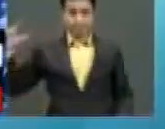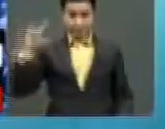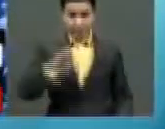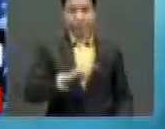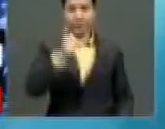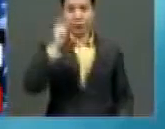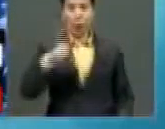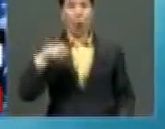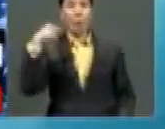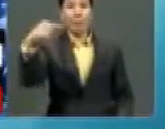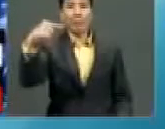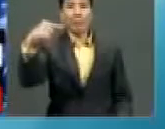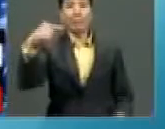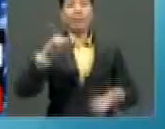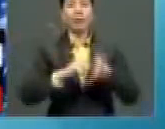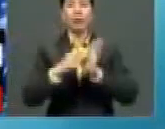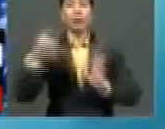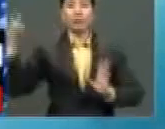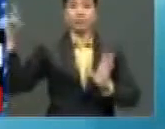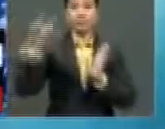วันไม่ใช่พวกกลุ่มที่เป็นโควิชผมเล่นยามดีๆนะครับไม่ได้ป่วยคอร์เวตเพราะว่าต้องโควิชฟรีถึงจะเข้ามาก็คือผลตรวจตั้งแต่ก่อนมาต้องเป็นNegativeนะครับแล้วเข้ามาอยู่ข้างในแล้วก็ต้องผลตรวจก็ต้องไม่ใช่บวกด้วยค่ะบวกเสร็จก็ต้องแยกออกไปเลยนะครับนี่คือสิ่งที่จะต้องเกิดขึ้นแล้วก็ถ้าต้องอยู่โรงพยาบาล